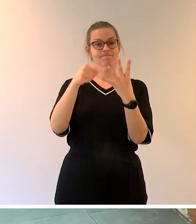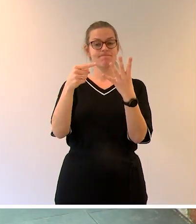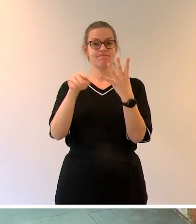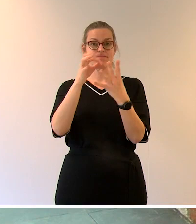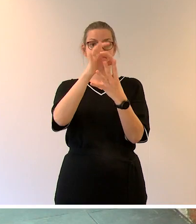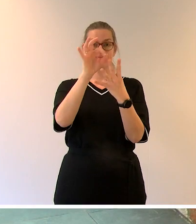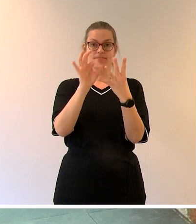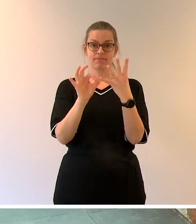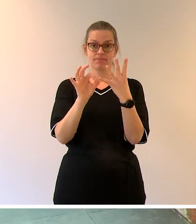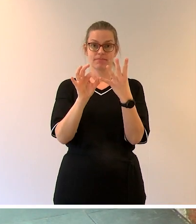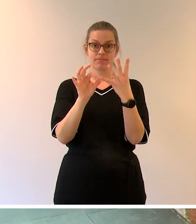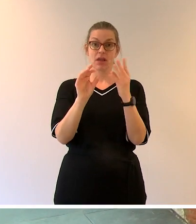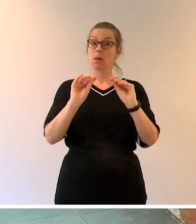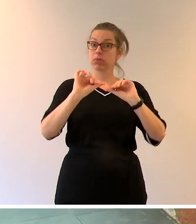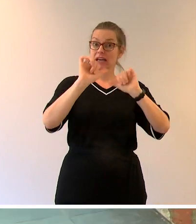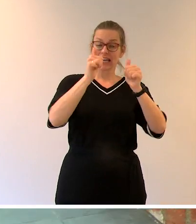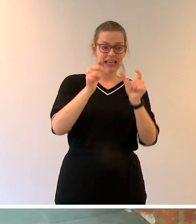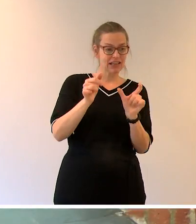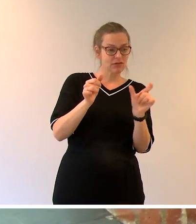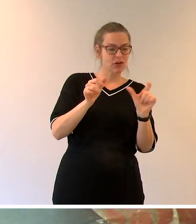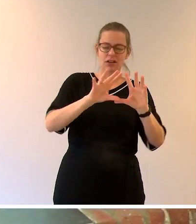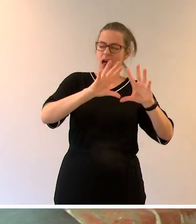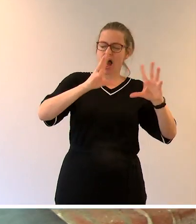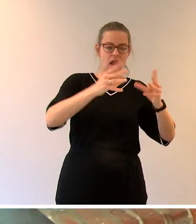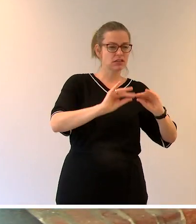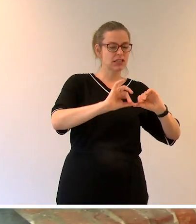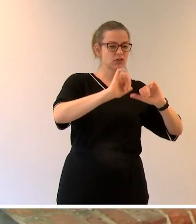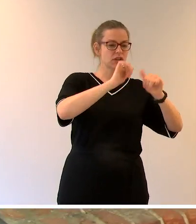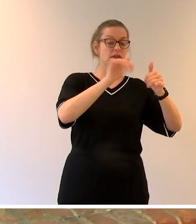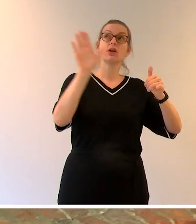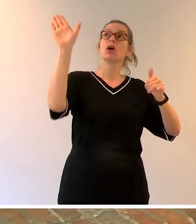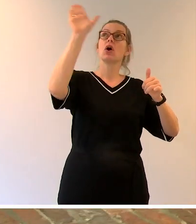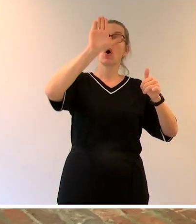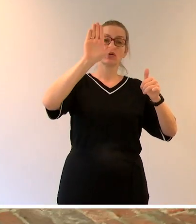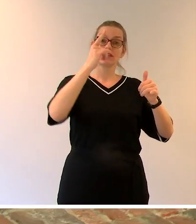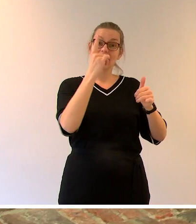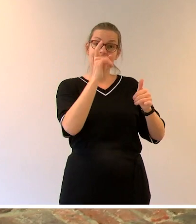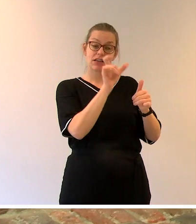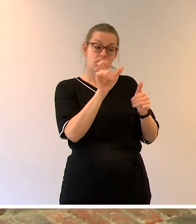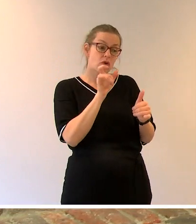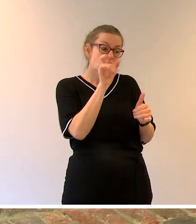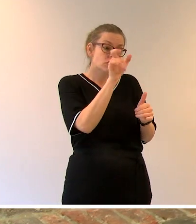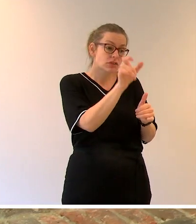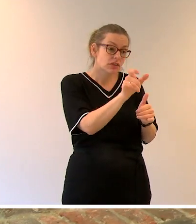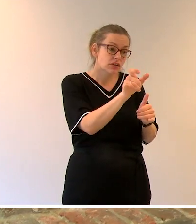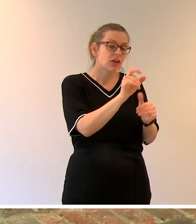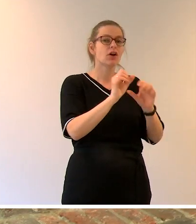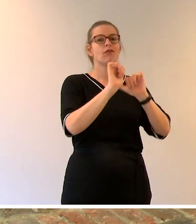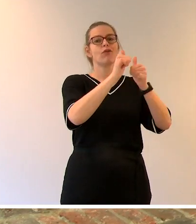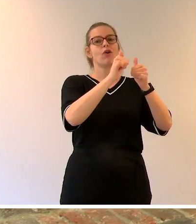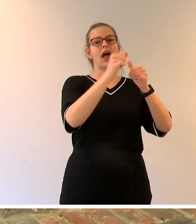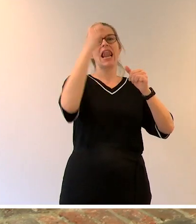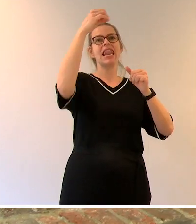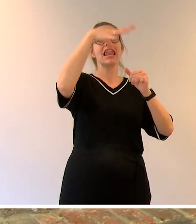In het begin was er het woord en alles is ontstaan. God deed met hem dat ene woord, het licht voor altijd aan.